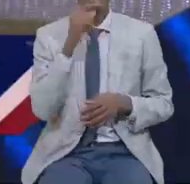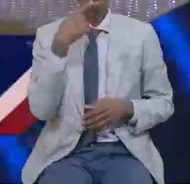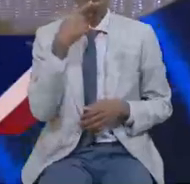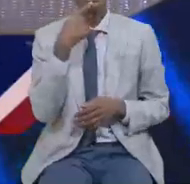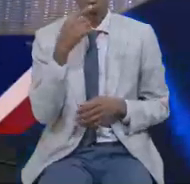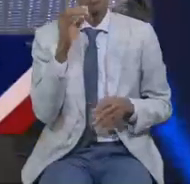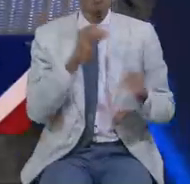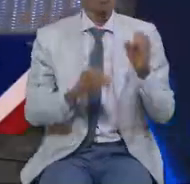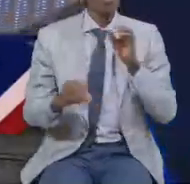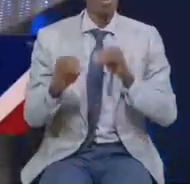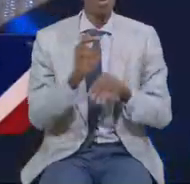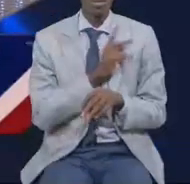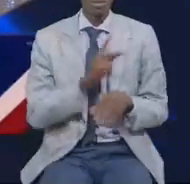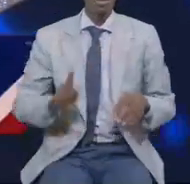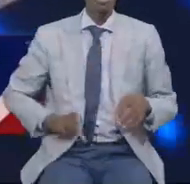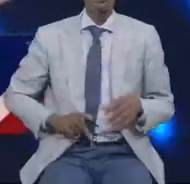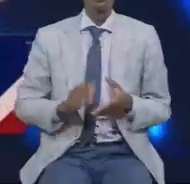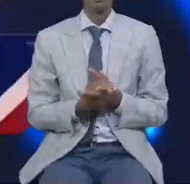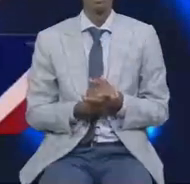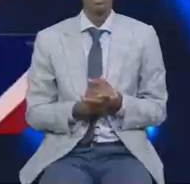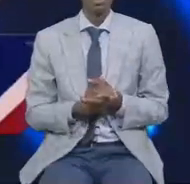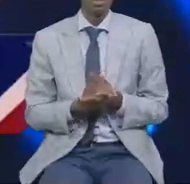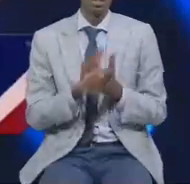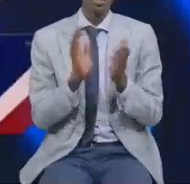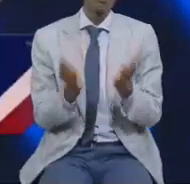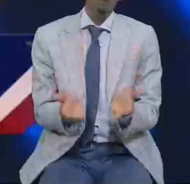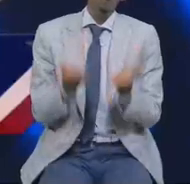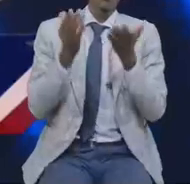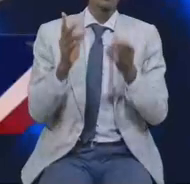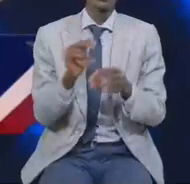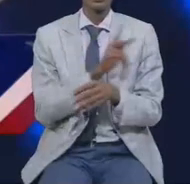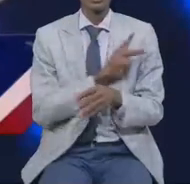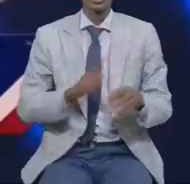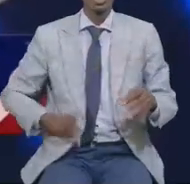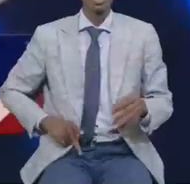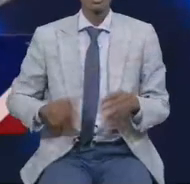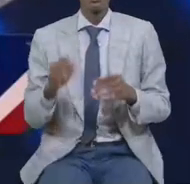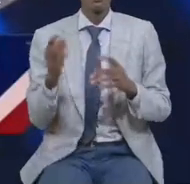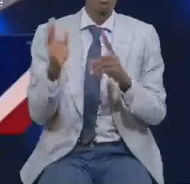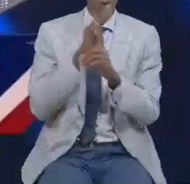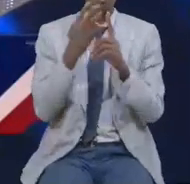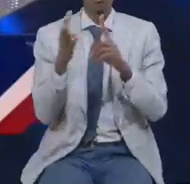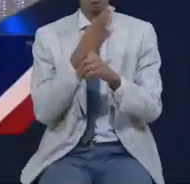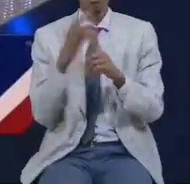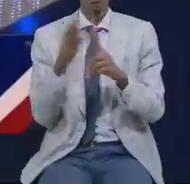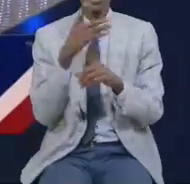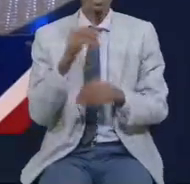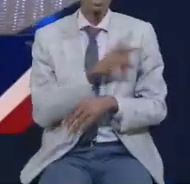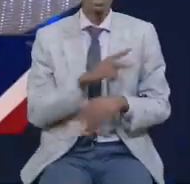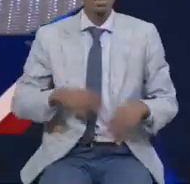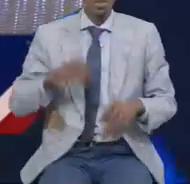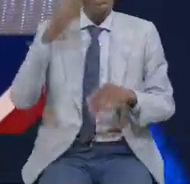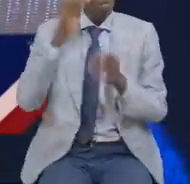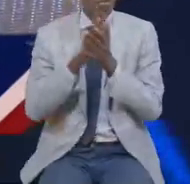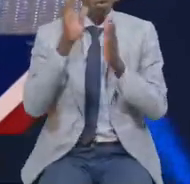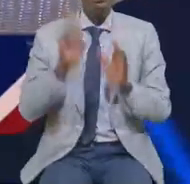roi, roi exalté, ils ne l'ont pas flatté. Les croyants doivent revenir